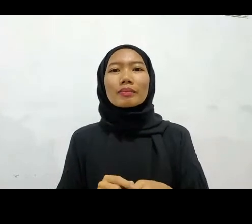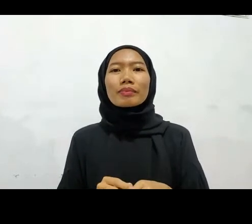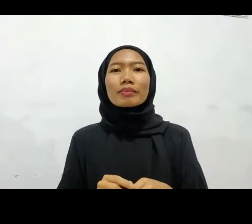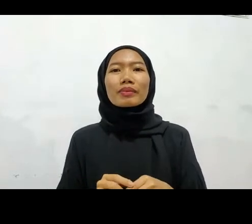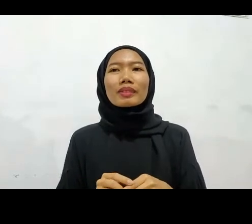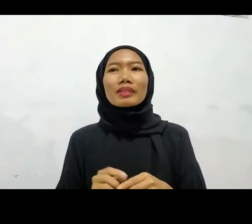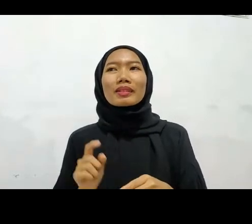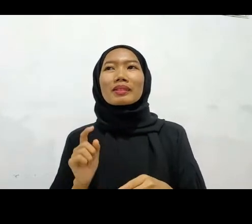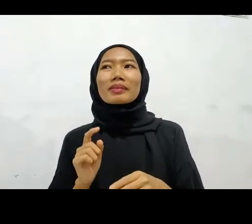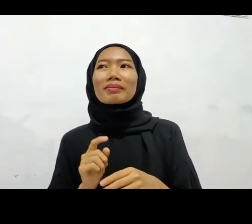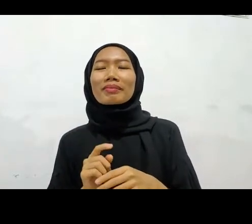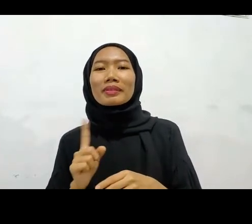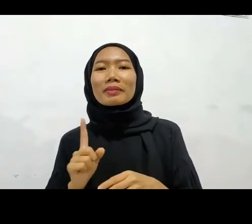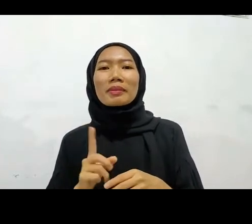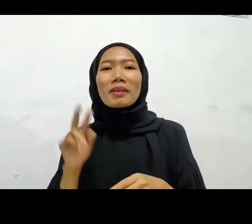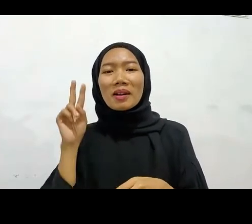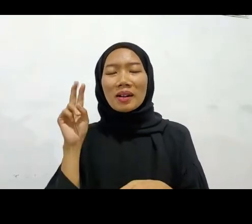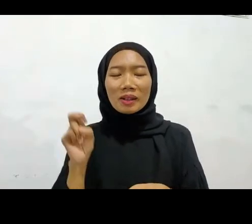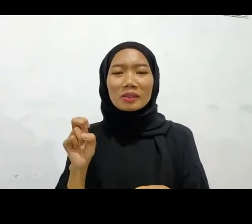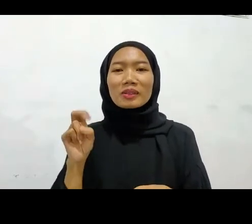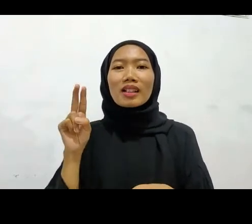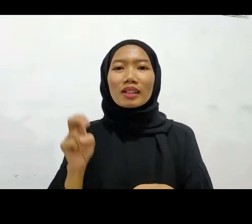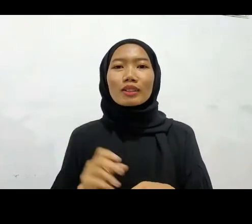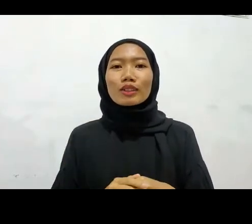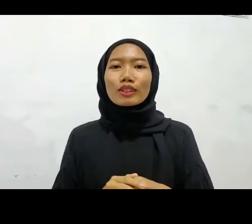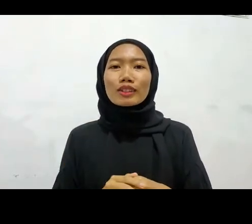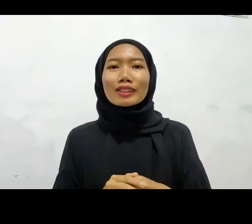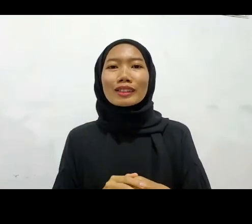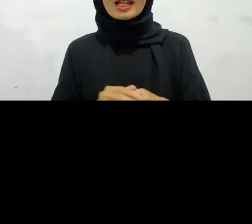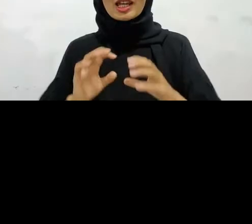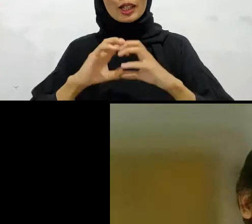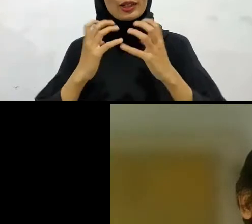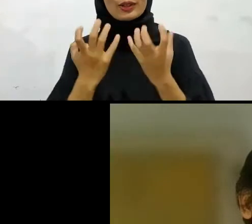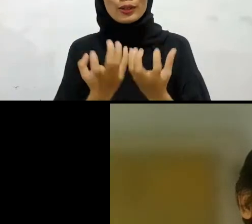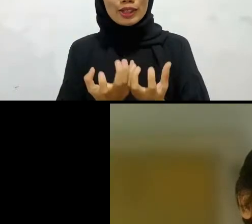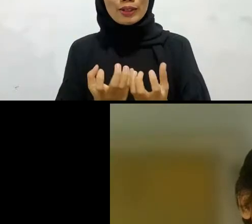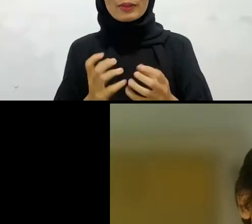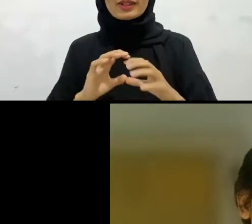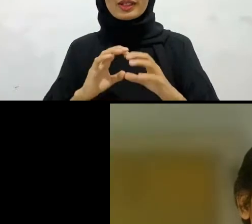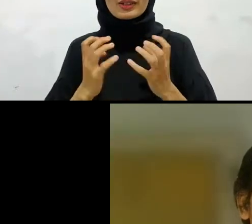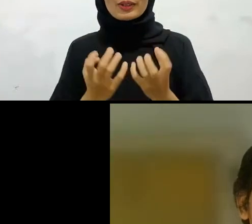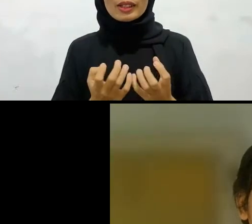inclusive health cover tadi bisa terwujud. Ya, kita langsung saja persilakan Mas Eka.